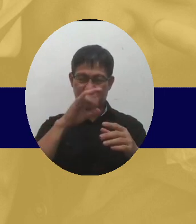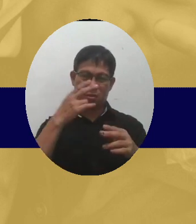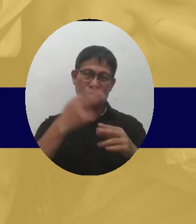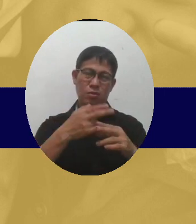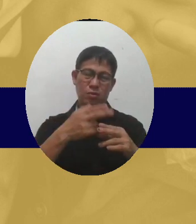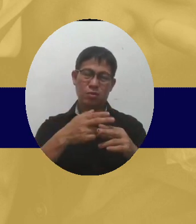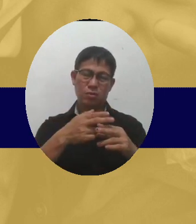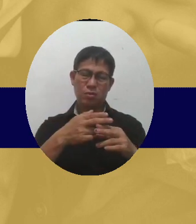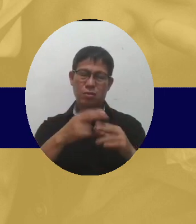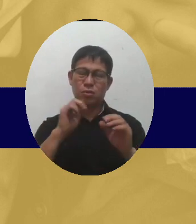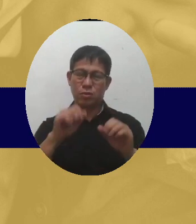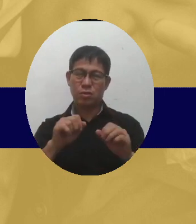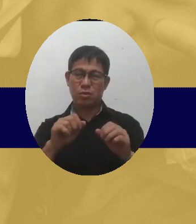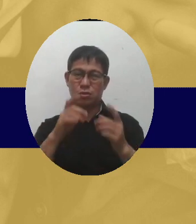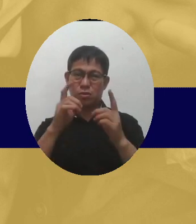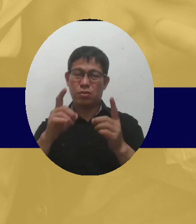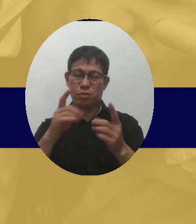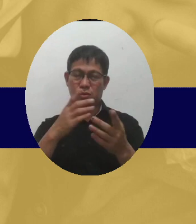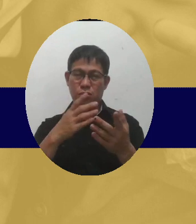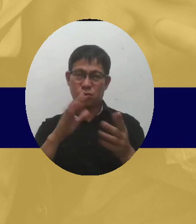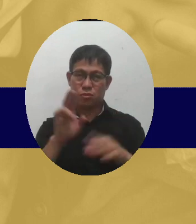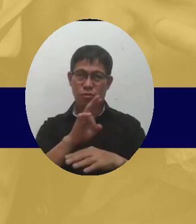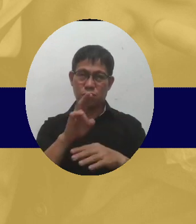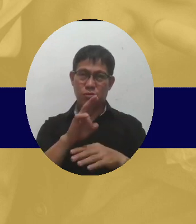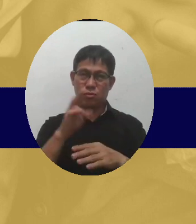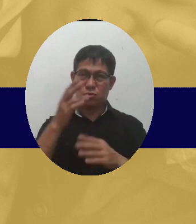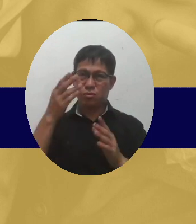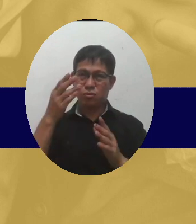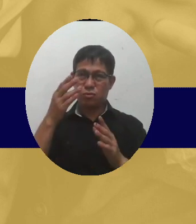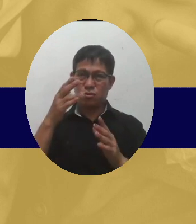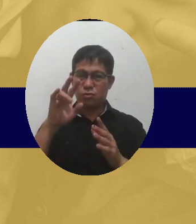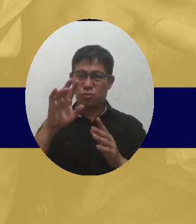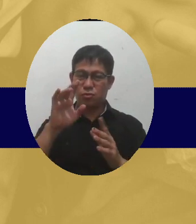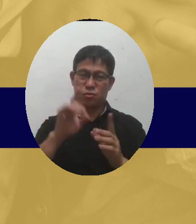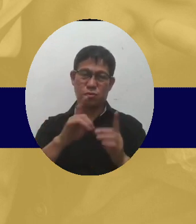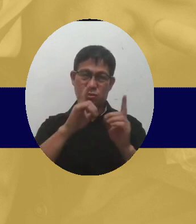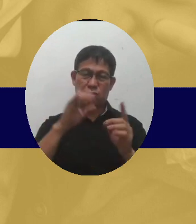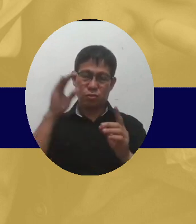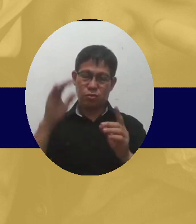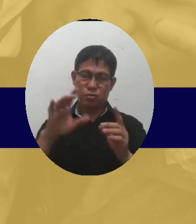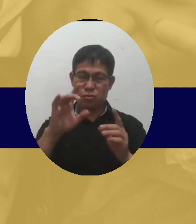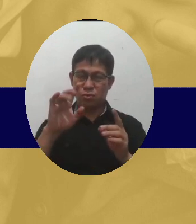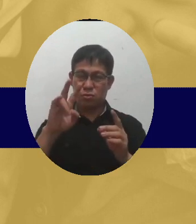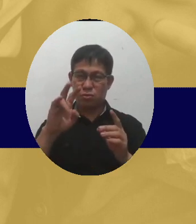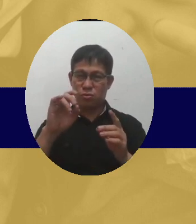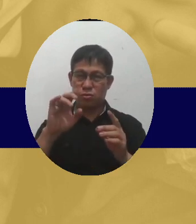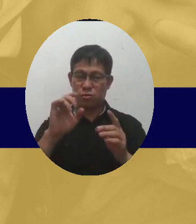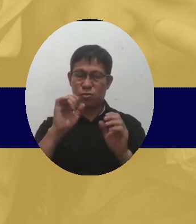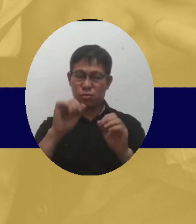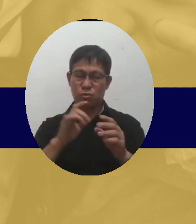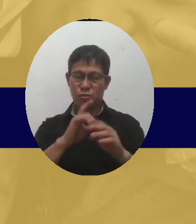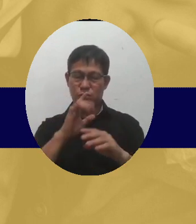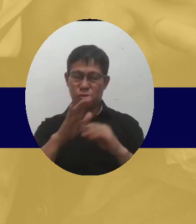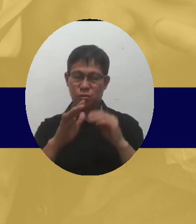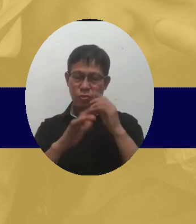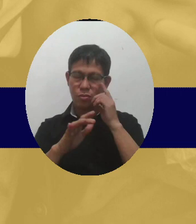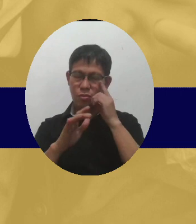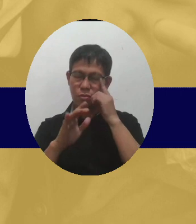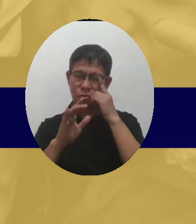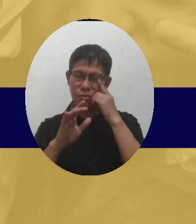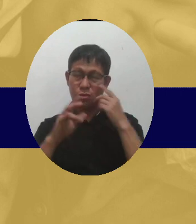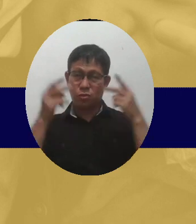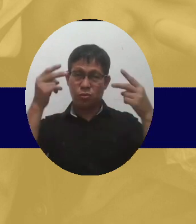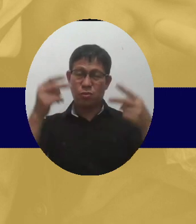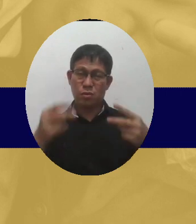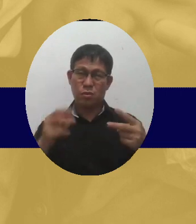isearch lamang ang Kapwa Kong Mahal Ko para makapag-donate kayo gamit ang mga donation vouchers. Maaari rin kayo mag-donate sa